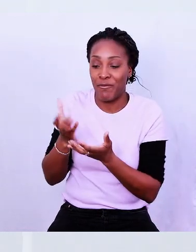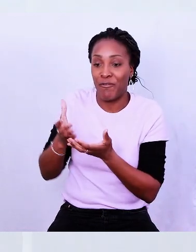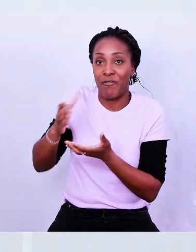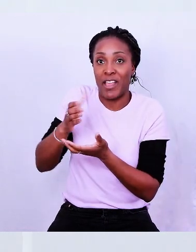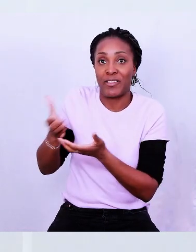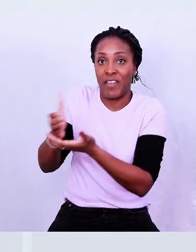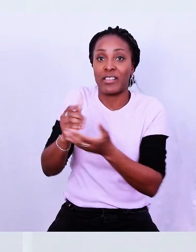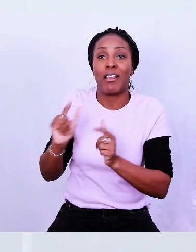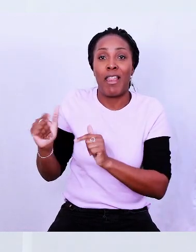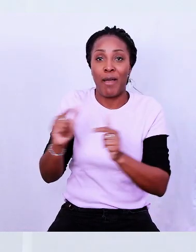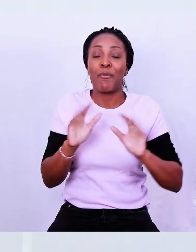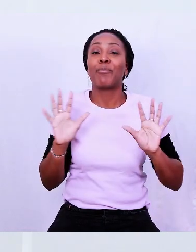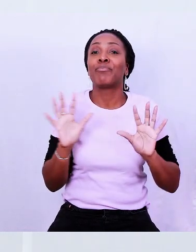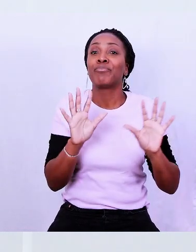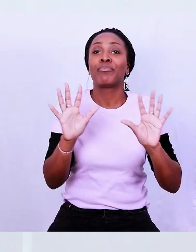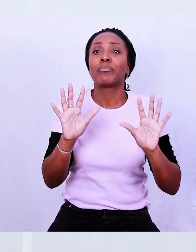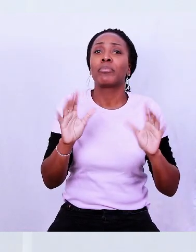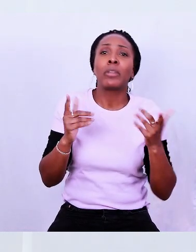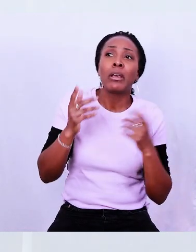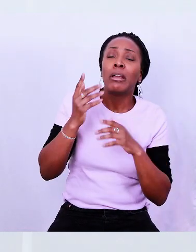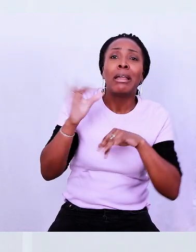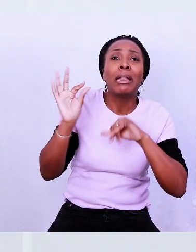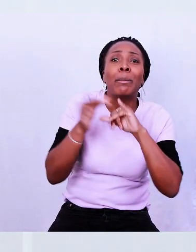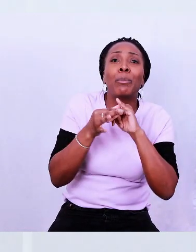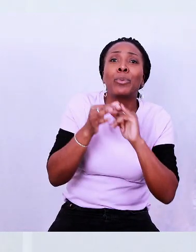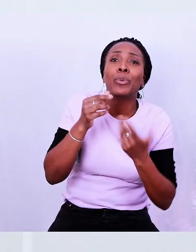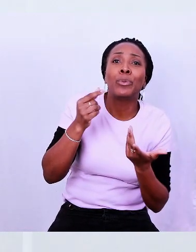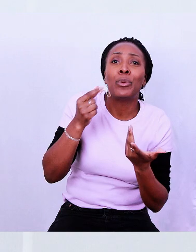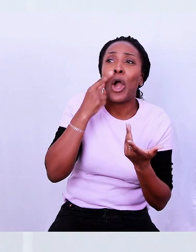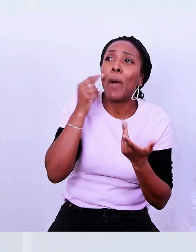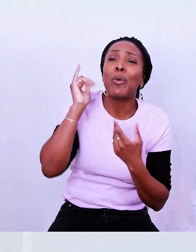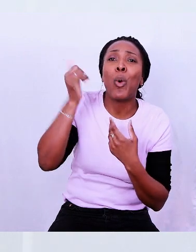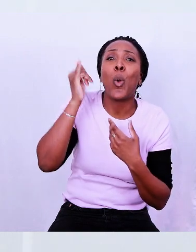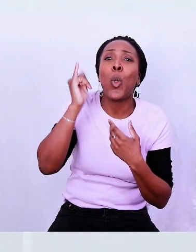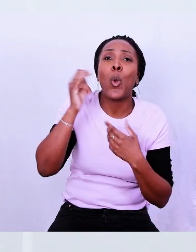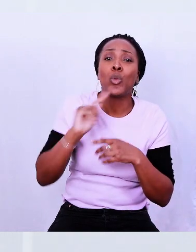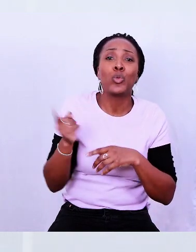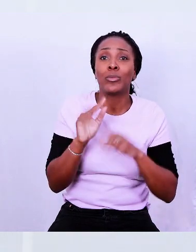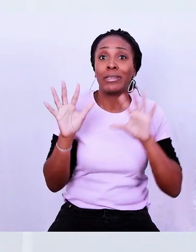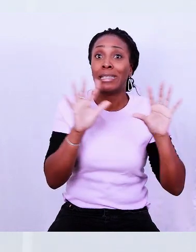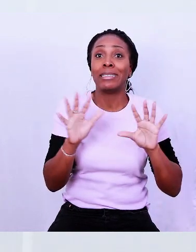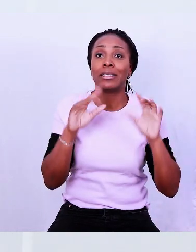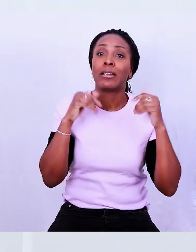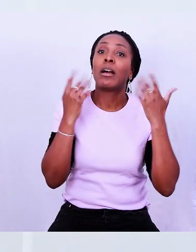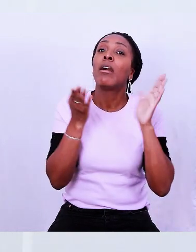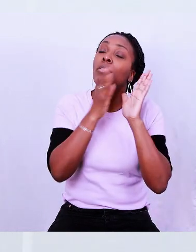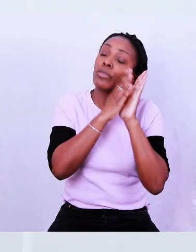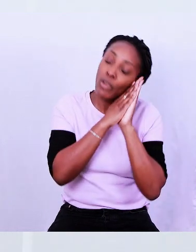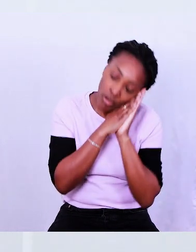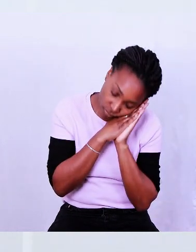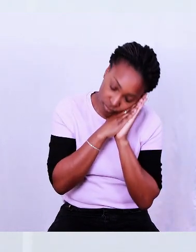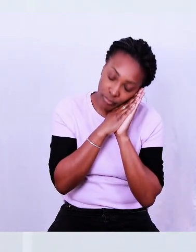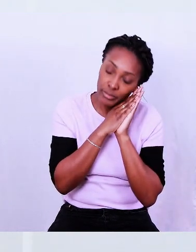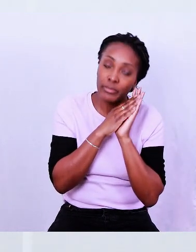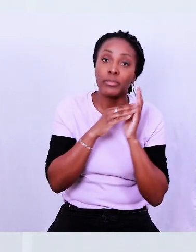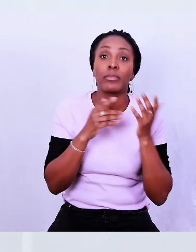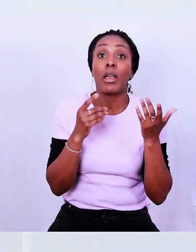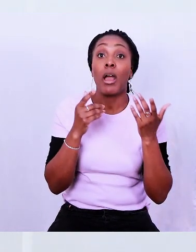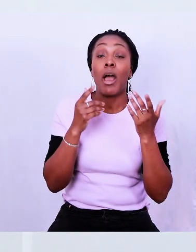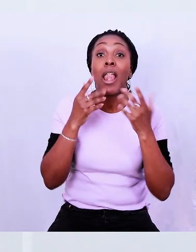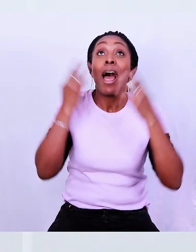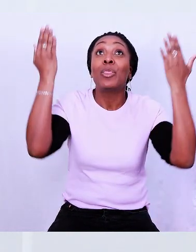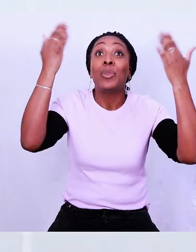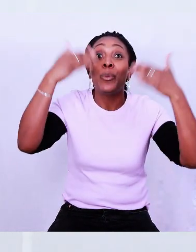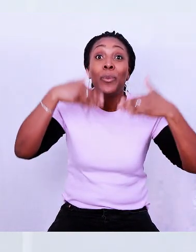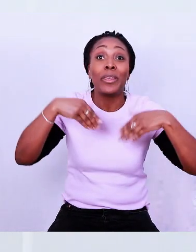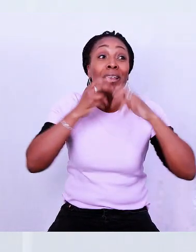toutes s'assoupirent et s'endormirent. Au milieu de la nuit, on cria « Voici l'époux, allez à sa rencontre !» Alors toutes ces vierges